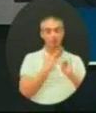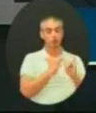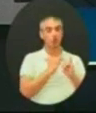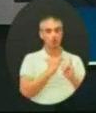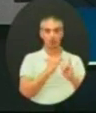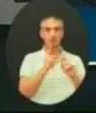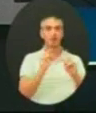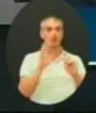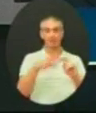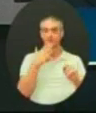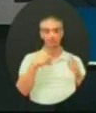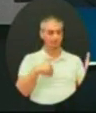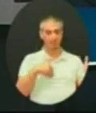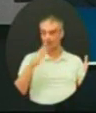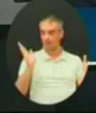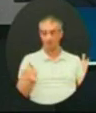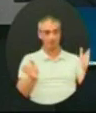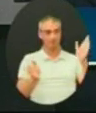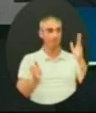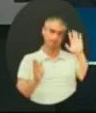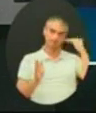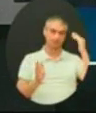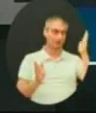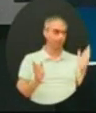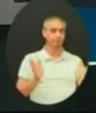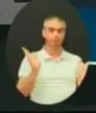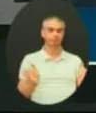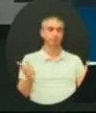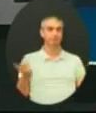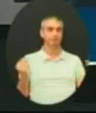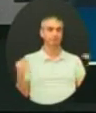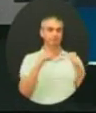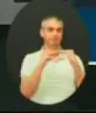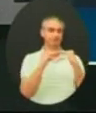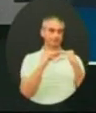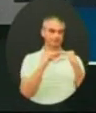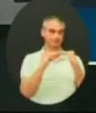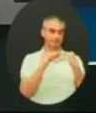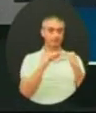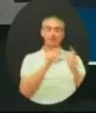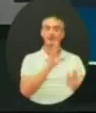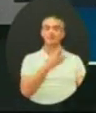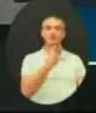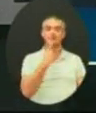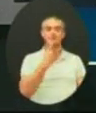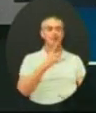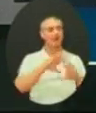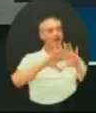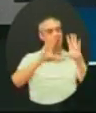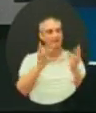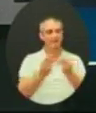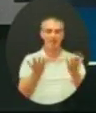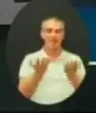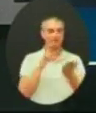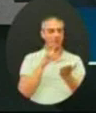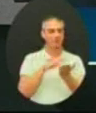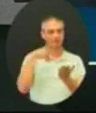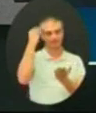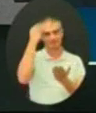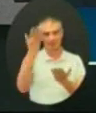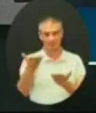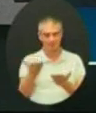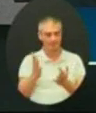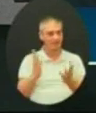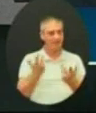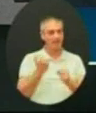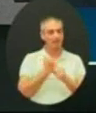דברים כאלה, זה קורה גם בצד המצרי וגם בצד הישראלי. כמובן שעל מה שנקרא החבילה הכללית, איפה נמצאים הפלסטינים, כיצד